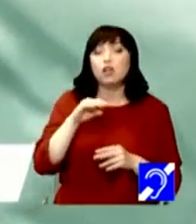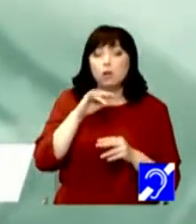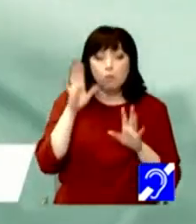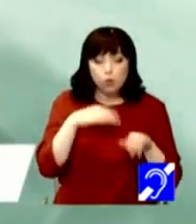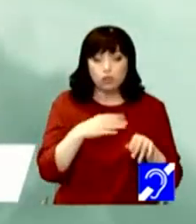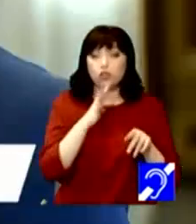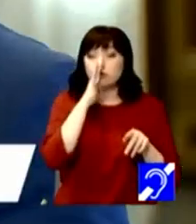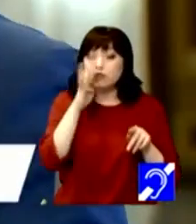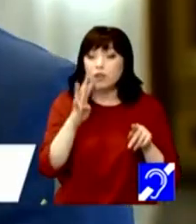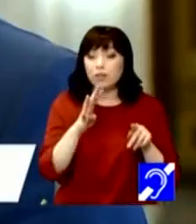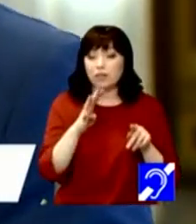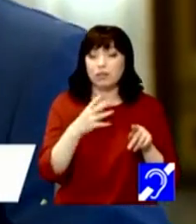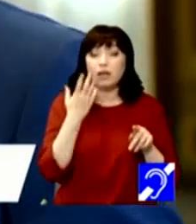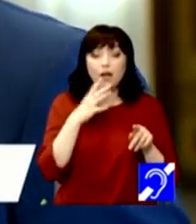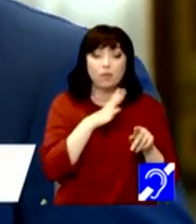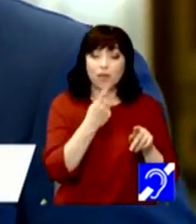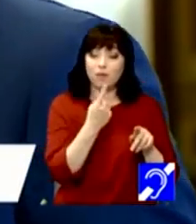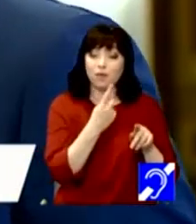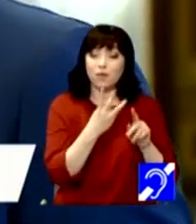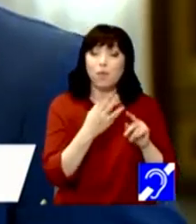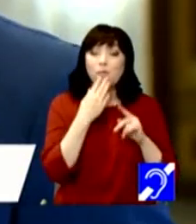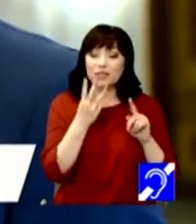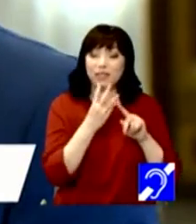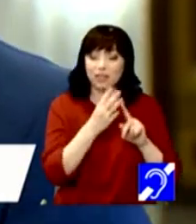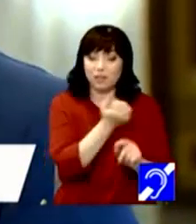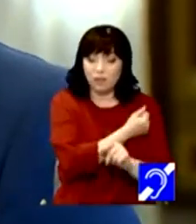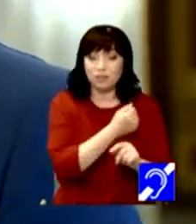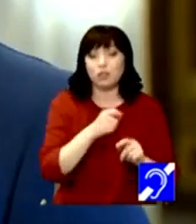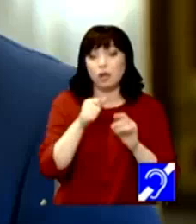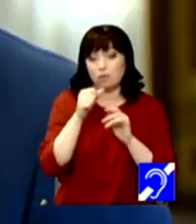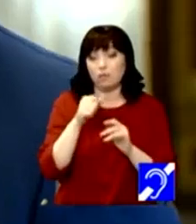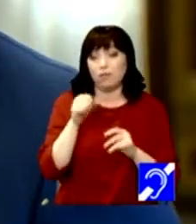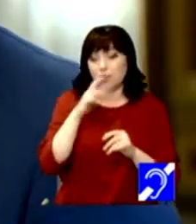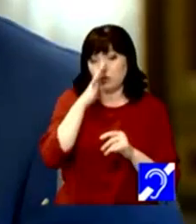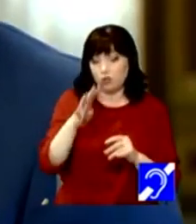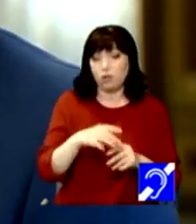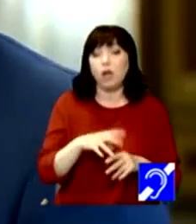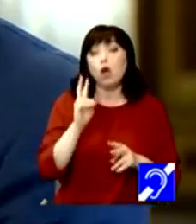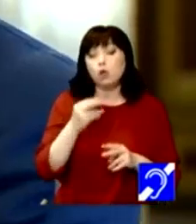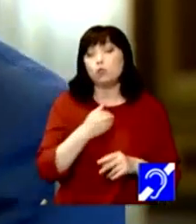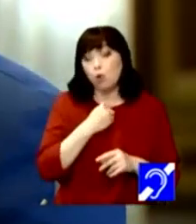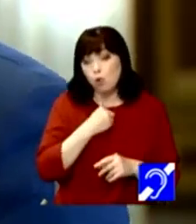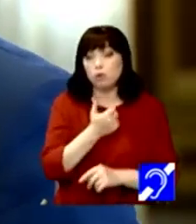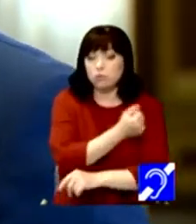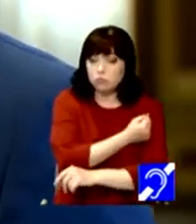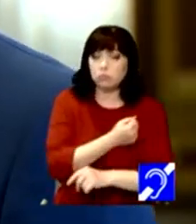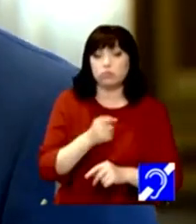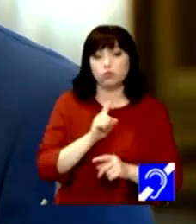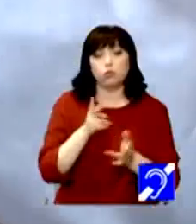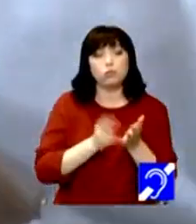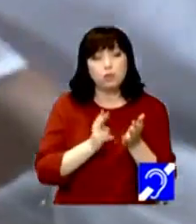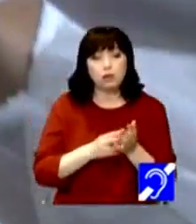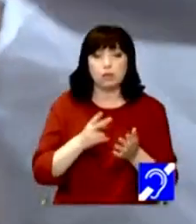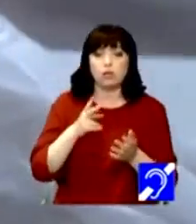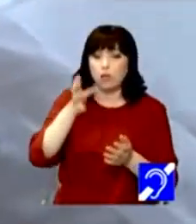la doza booster. Este pentru persoanele care își doresc. Noi am primit foarte multe solicitări în acest sens până în acest moment și pe baza dovezilor